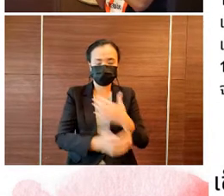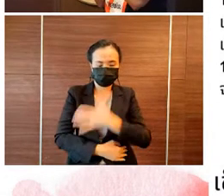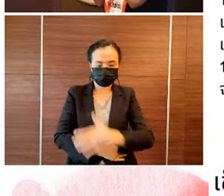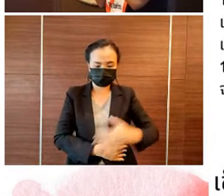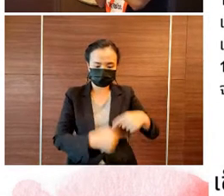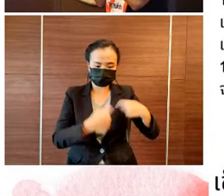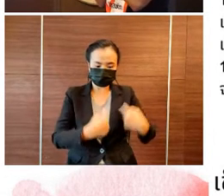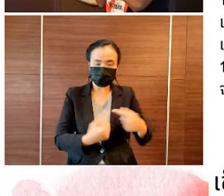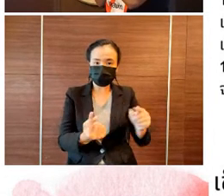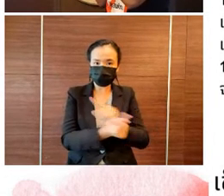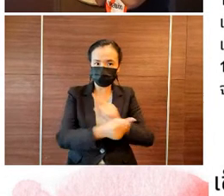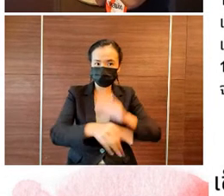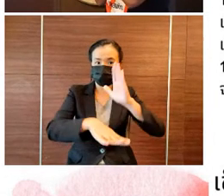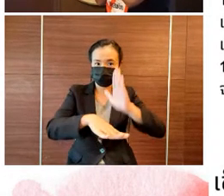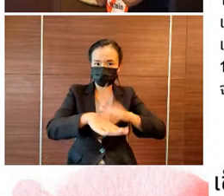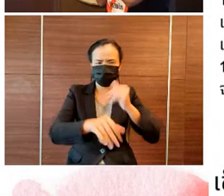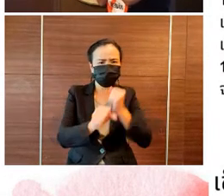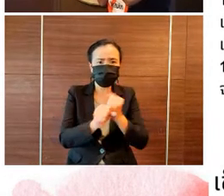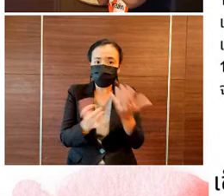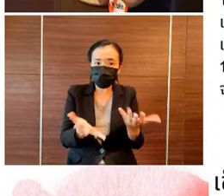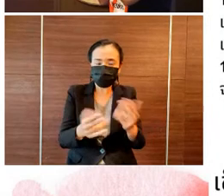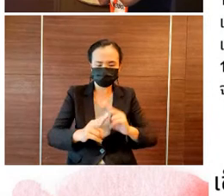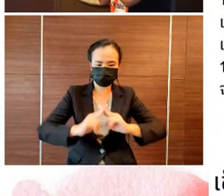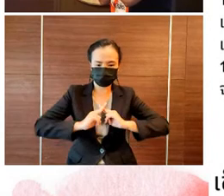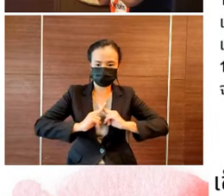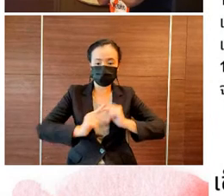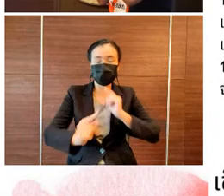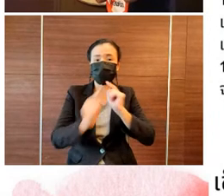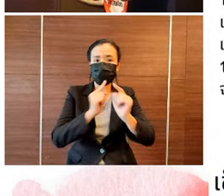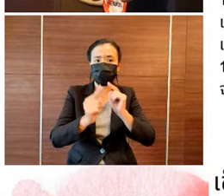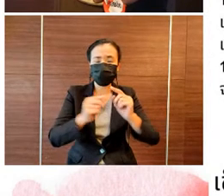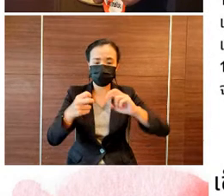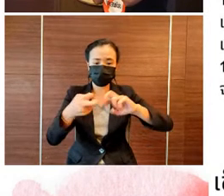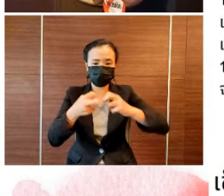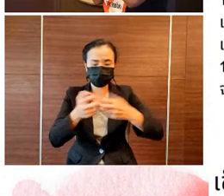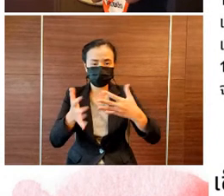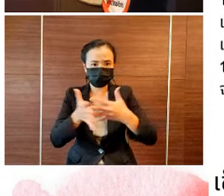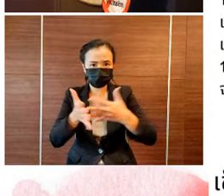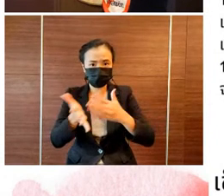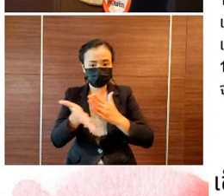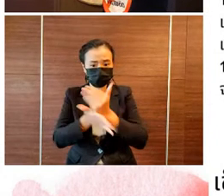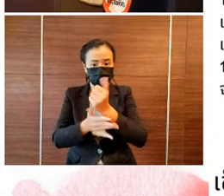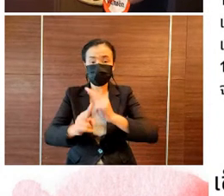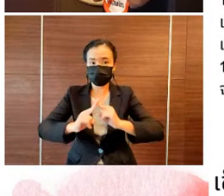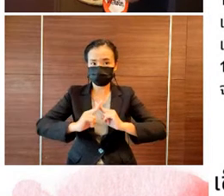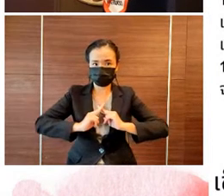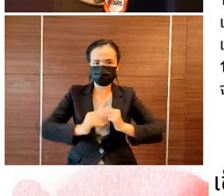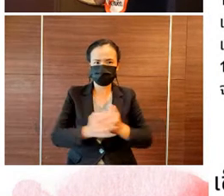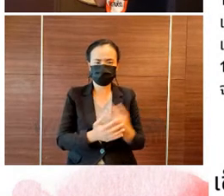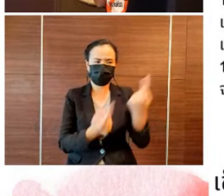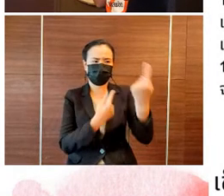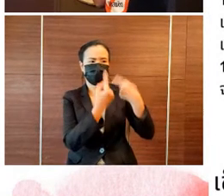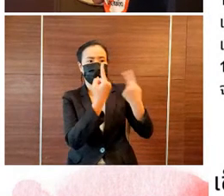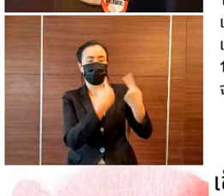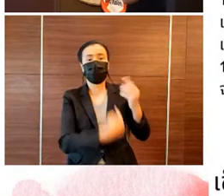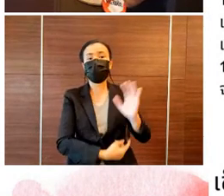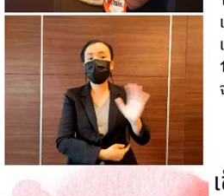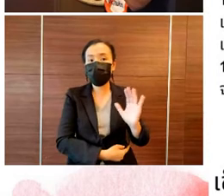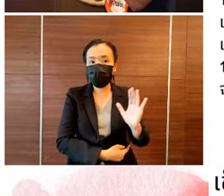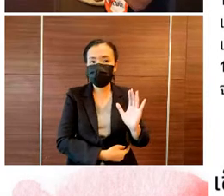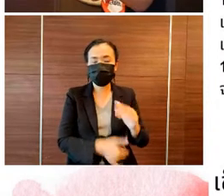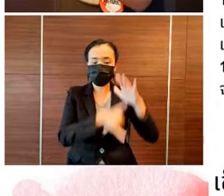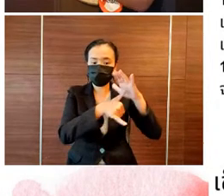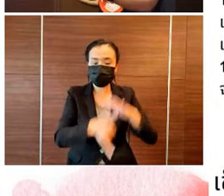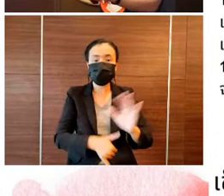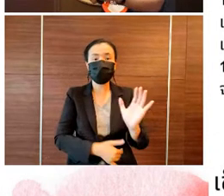สังคมทักษะและก็จะทำยังไงให้เขาสามารถที่จะดีลกับสถานการณ์ที่เขาเผชิญได้ด้วยตัวเองโดยไม่ถูกตัดสินตีตราเลือกปฏิ